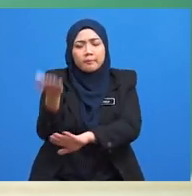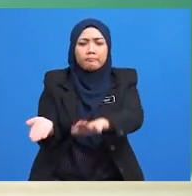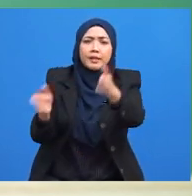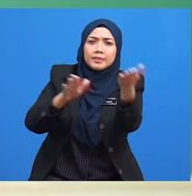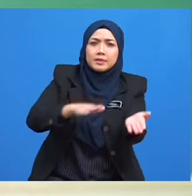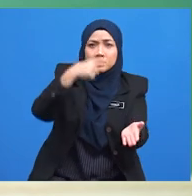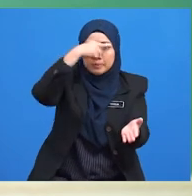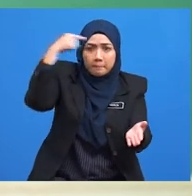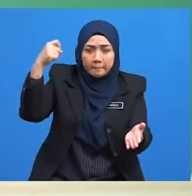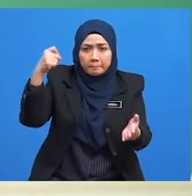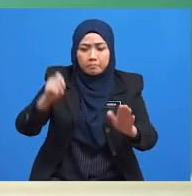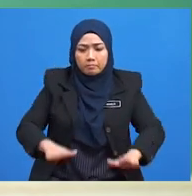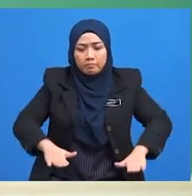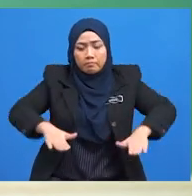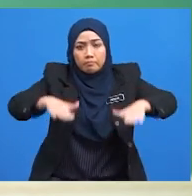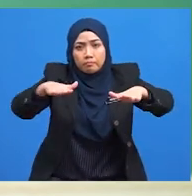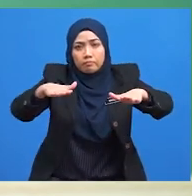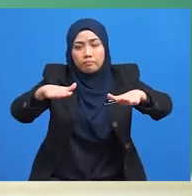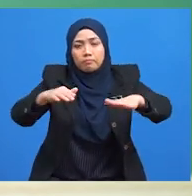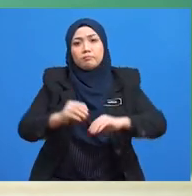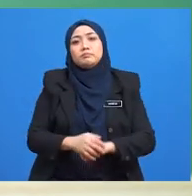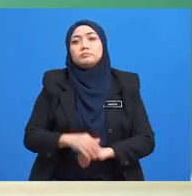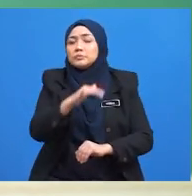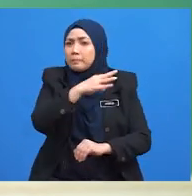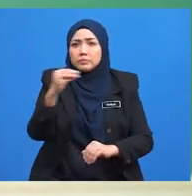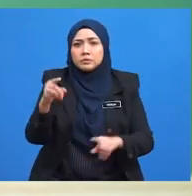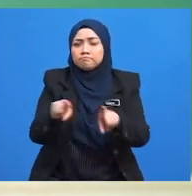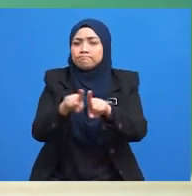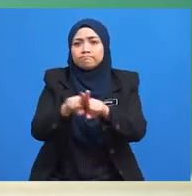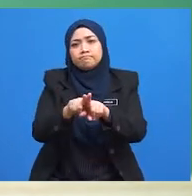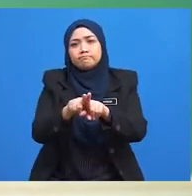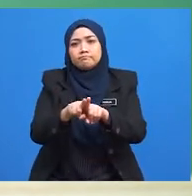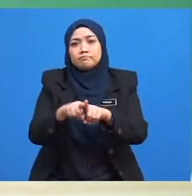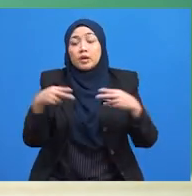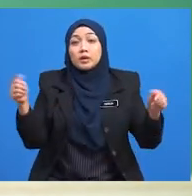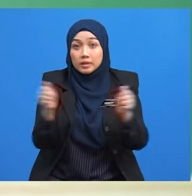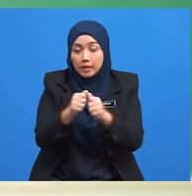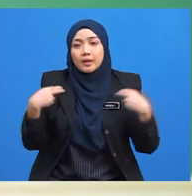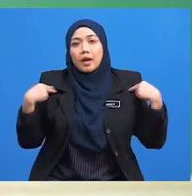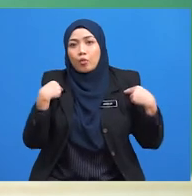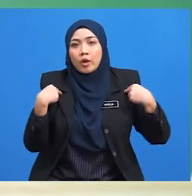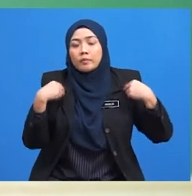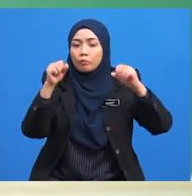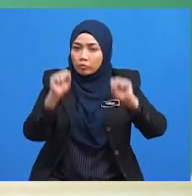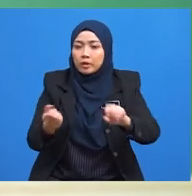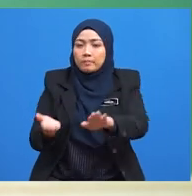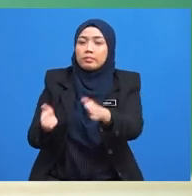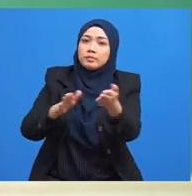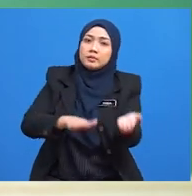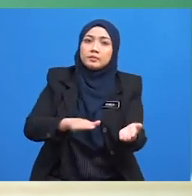ditenggelami air, begitu juga dengan haiwan. Kesan gangguan sistem atmosfera